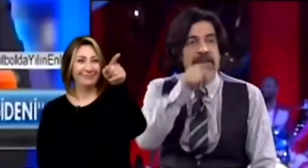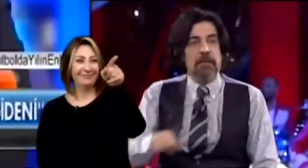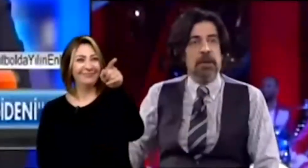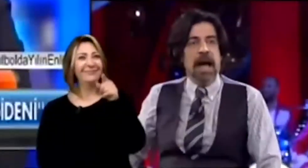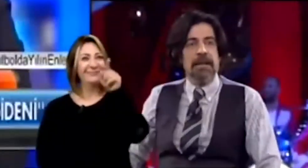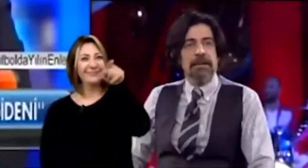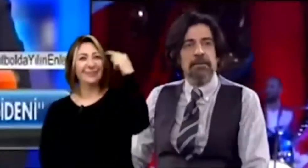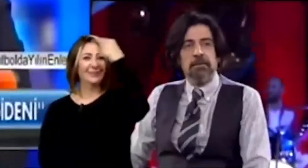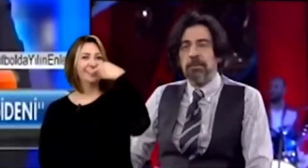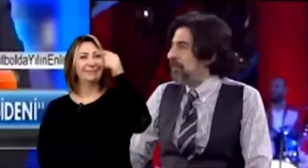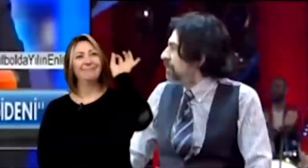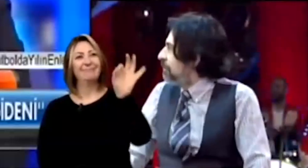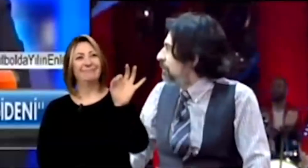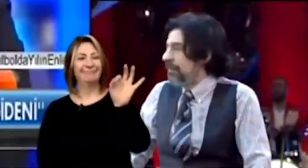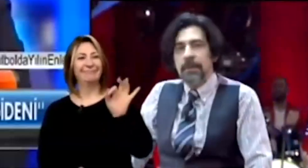Evet, burada.